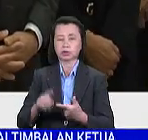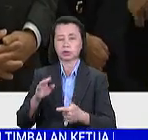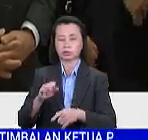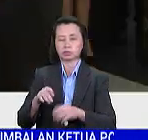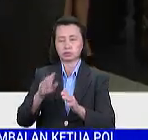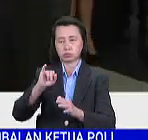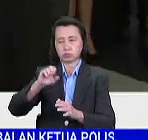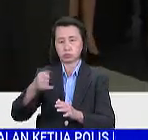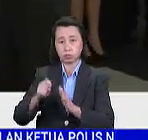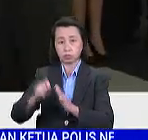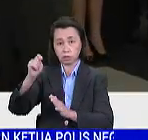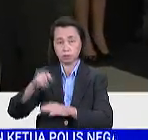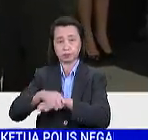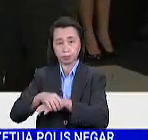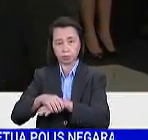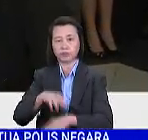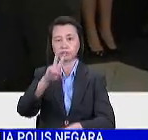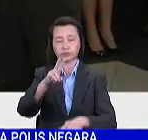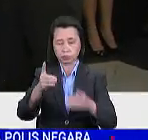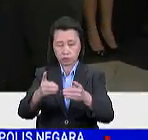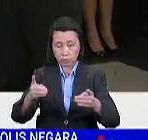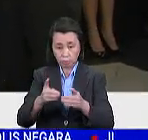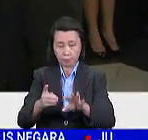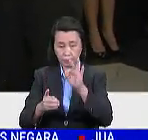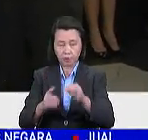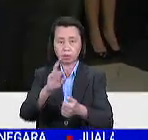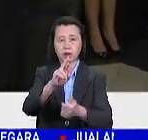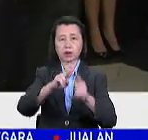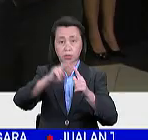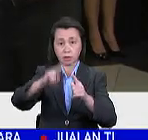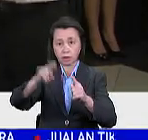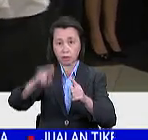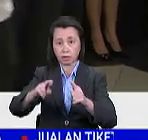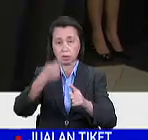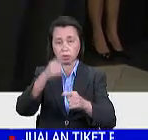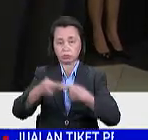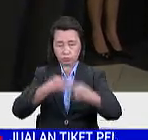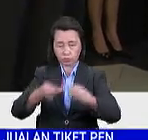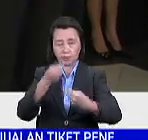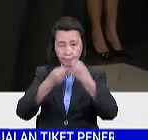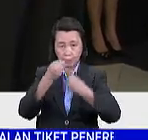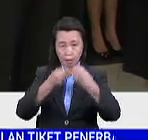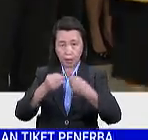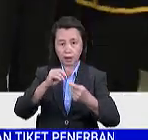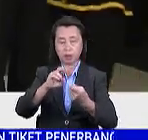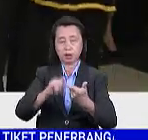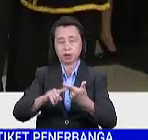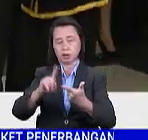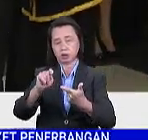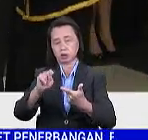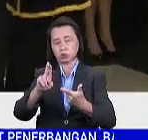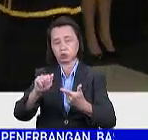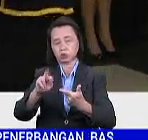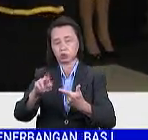Columbia ur2 daerah dipilih untuk proyek Perintis yaitu Ranau untuk keusahawanan pemrosesan makanan khas luaran